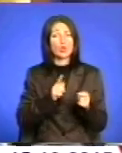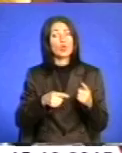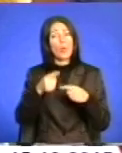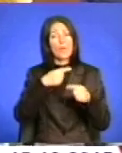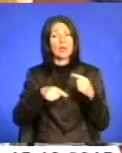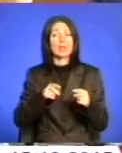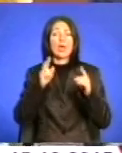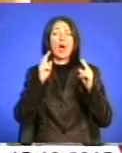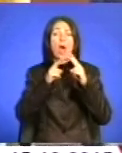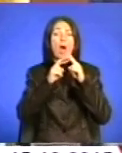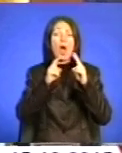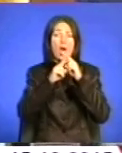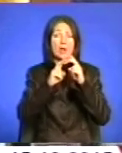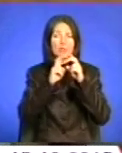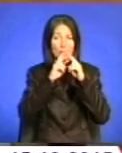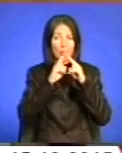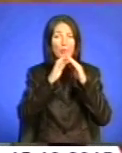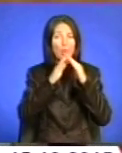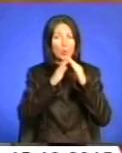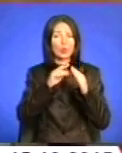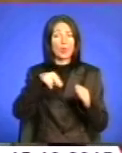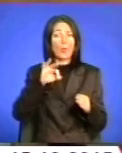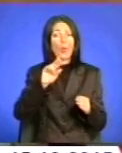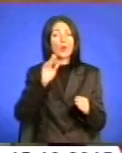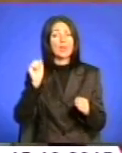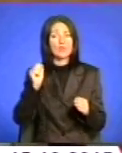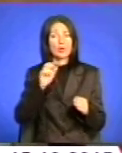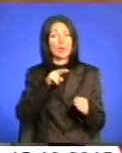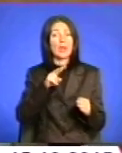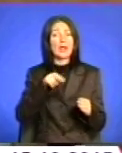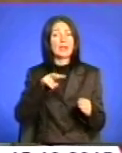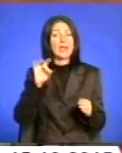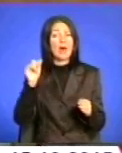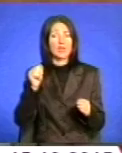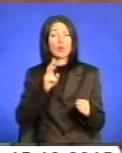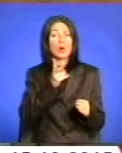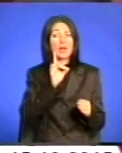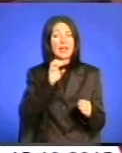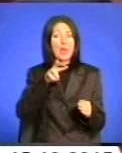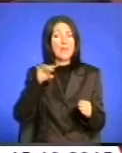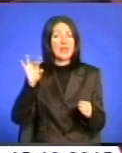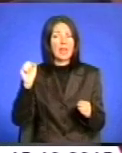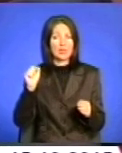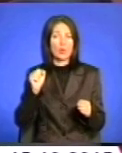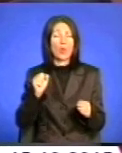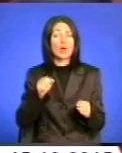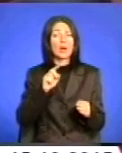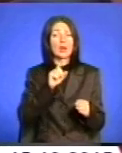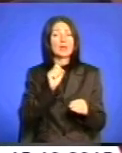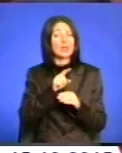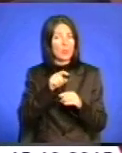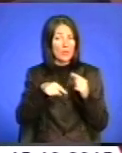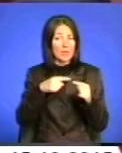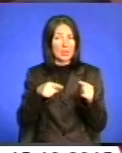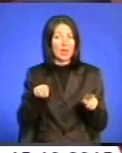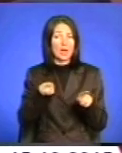споруд Почаївської лаври до Кременецько-Почаївського заповідника. Також проголосили наступний рік роком козацької слави на